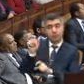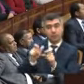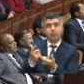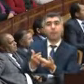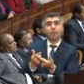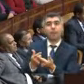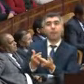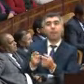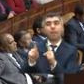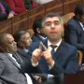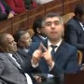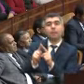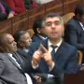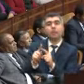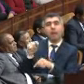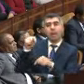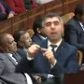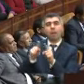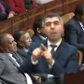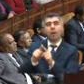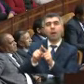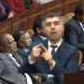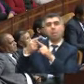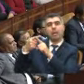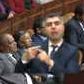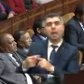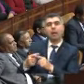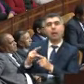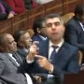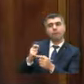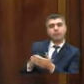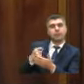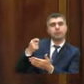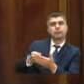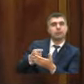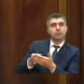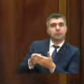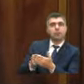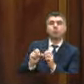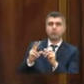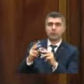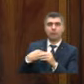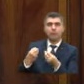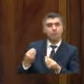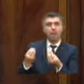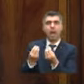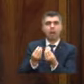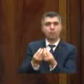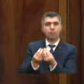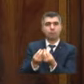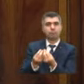لكونهم كانوا مجرد عبء سياسي سلبي على حكومة جلالة الملك التي في خدمة الشعب المغربي.